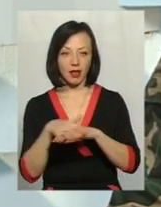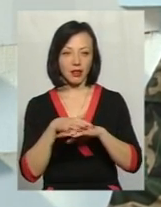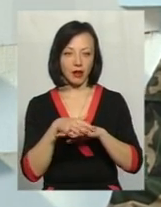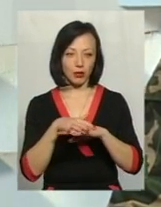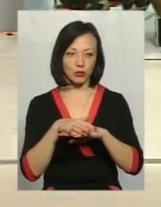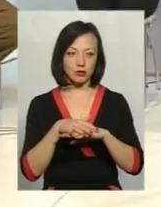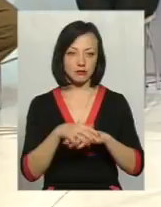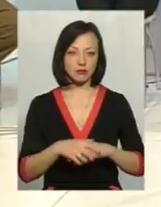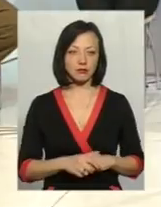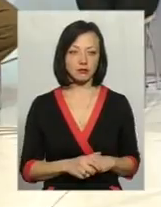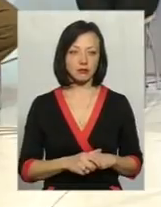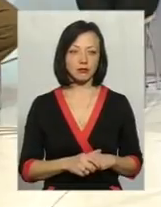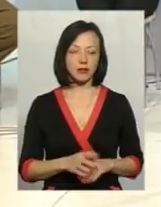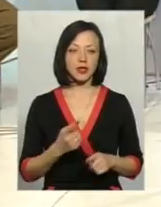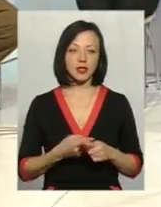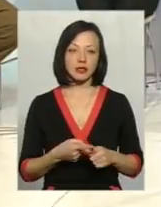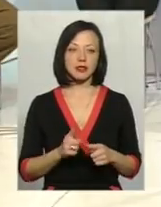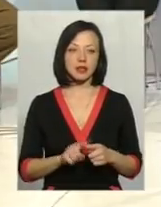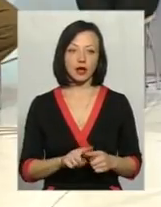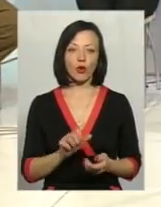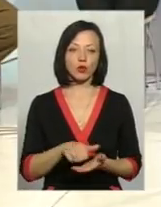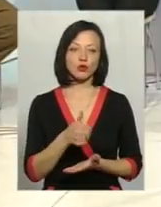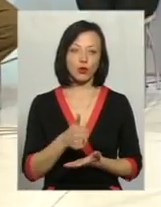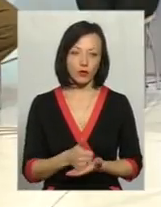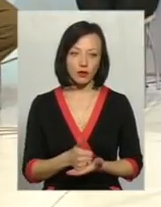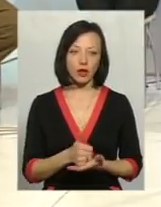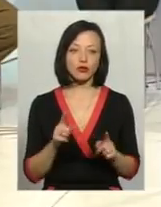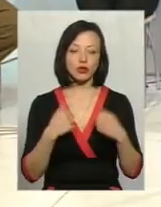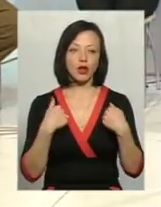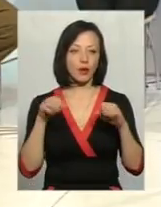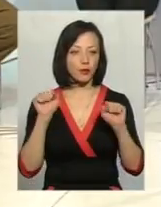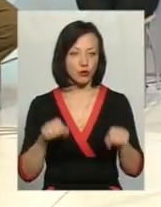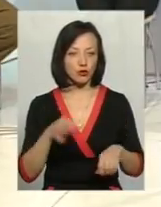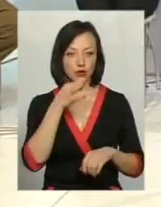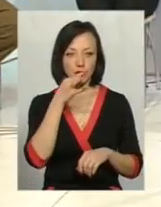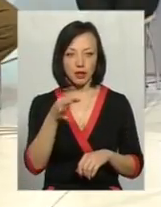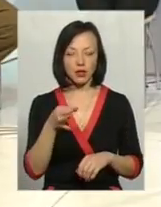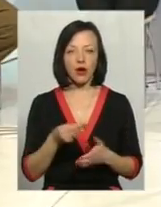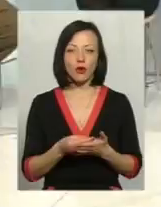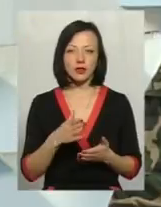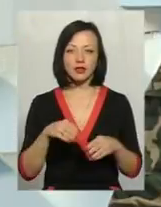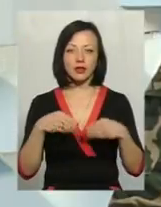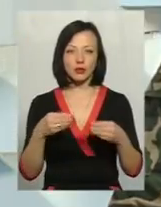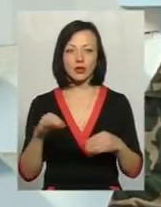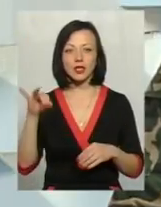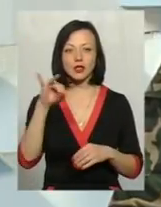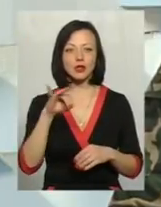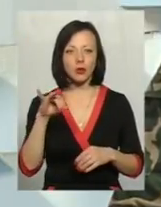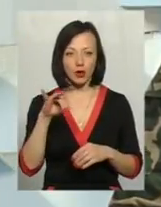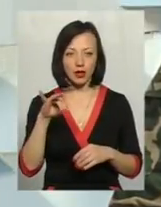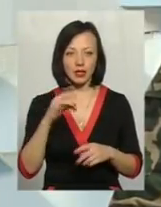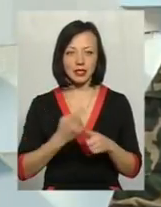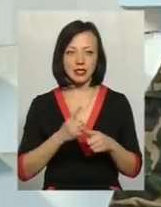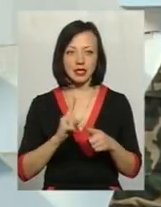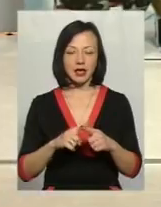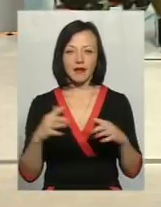народ. Це основне, що я можу сказати. Оцінку дадуть, зрозуміло, історики